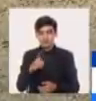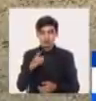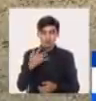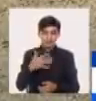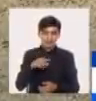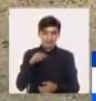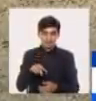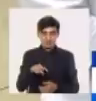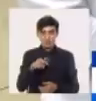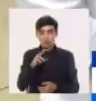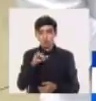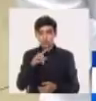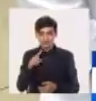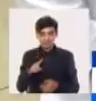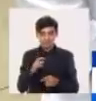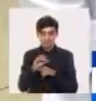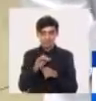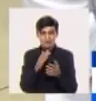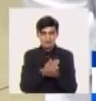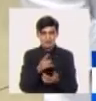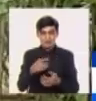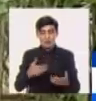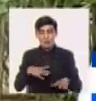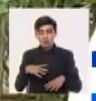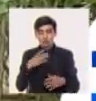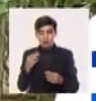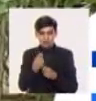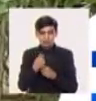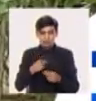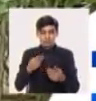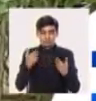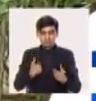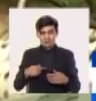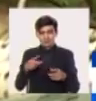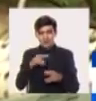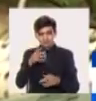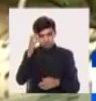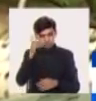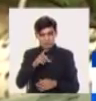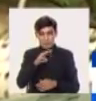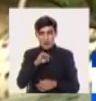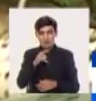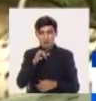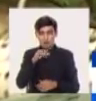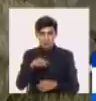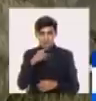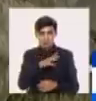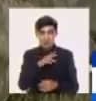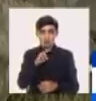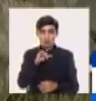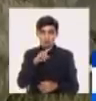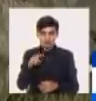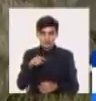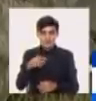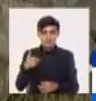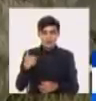120-150 литр қымыз шығарамыз. Бие сүтінің адам ағзасына пайдасын ғылыми тұрғыда зерттеп жүрген ғалым Майгүл Сейдоллақызы, қымыз құрамы сы